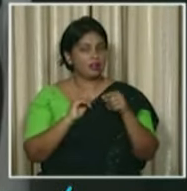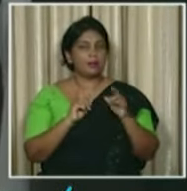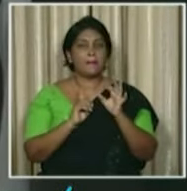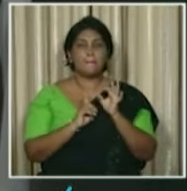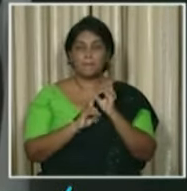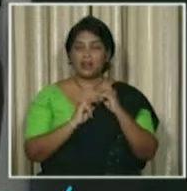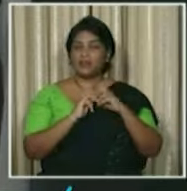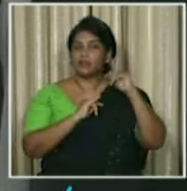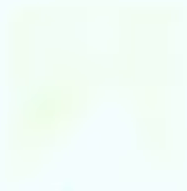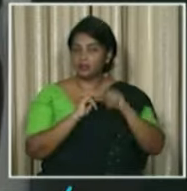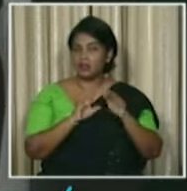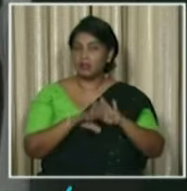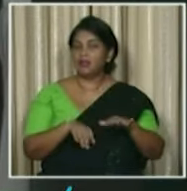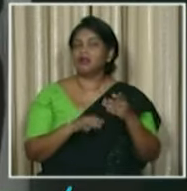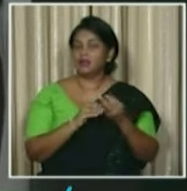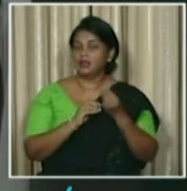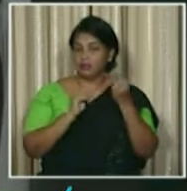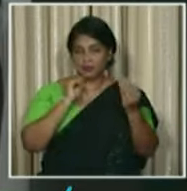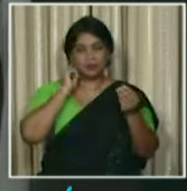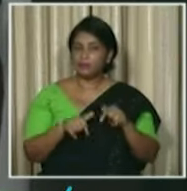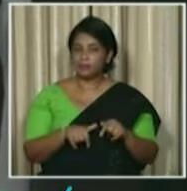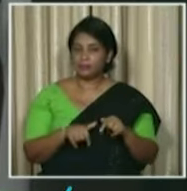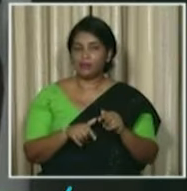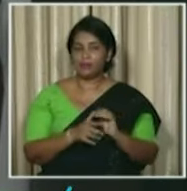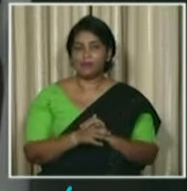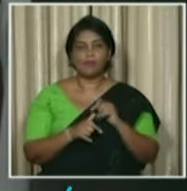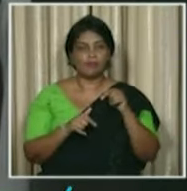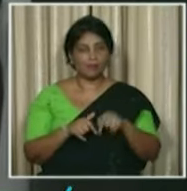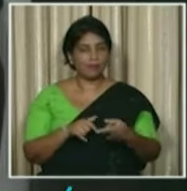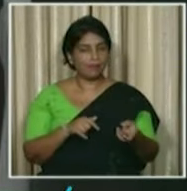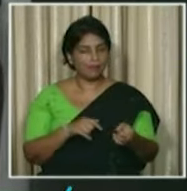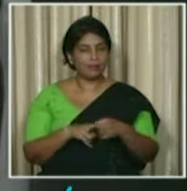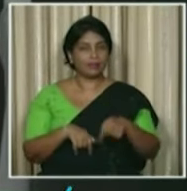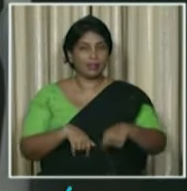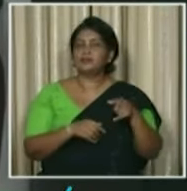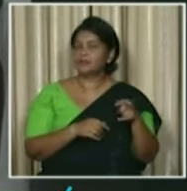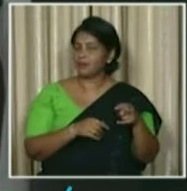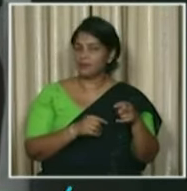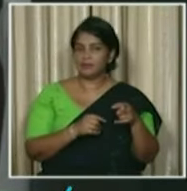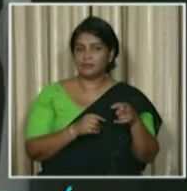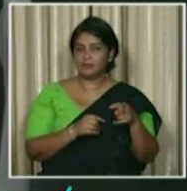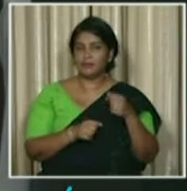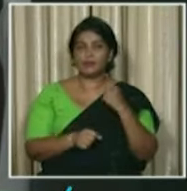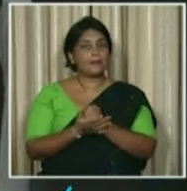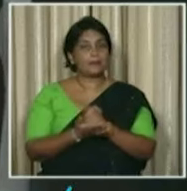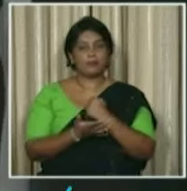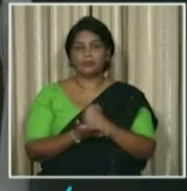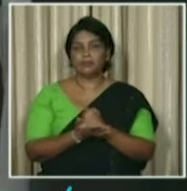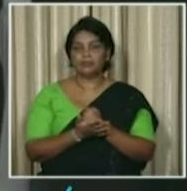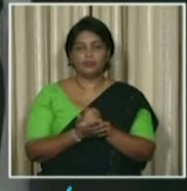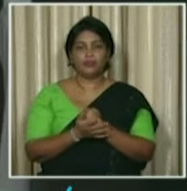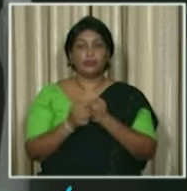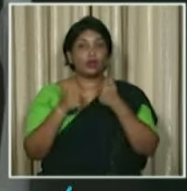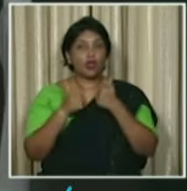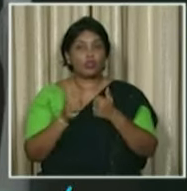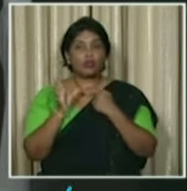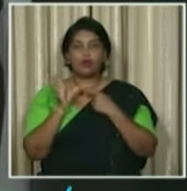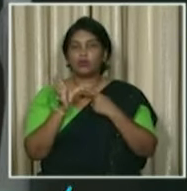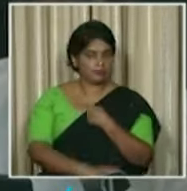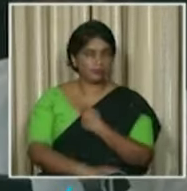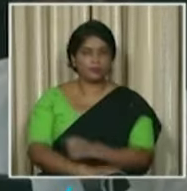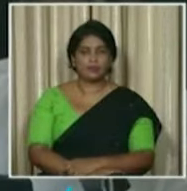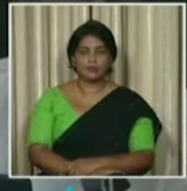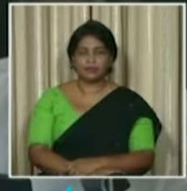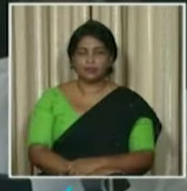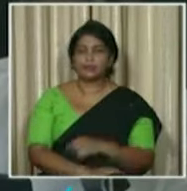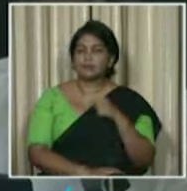පෞද්ගලික විශ්වවිද්‍යාලවල දූ දරුවන්ට ලබා දීමේ වැඩපිළිවෙල අද දවසේ මේ මොහොත වෙනකන්වත් රාජ්‍ය බැංකුවලින් යහපත් ප්‍රතිචාරයක් ලැබිලා නැහැ.